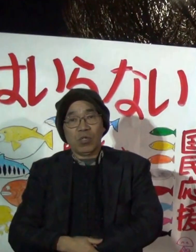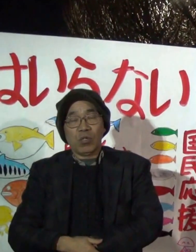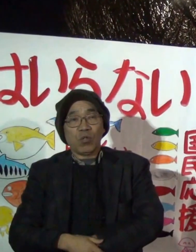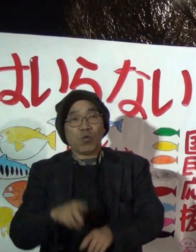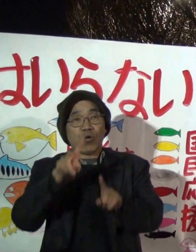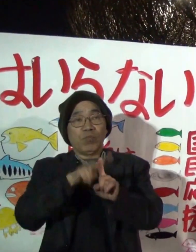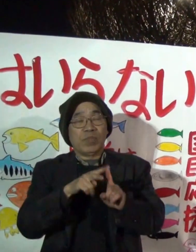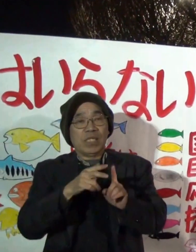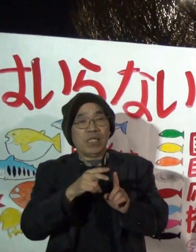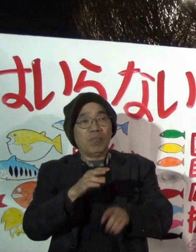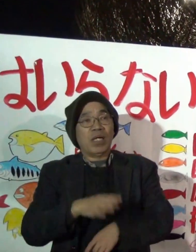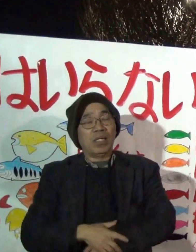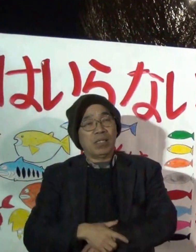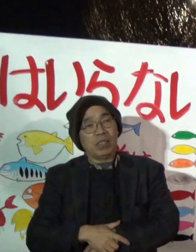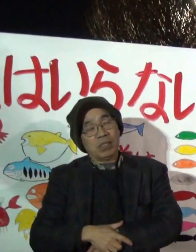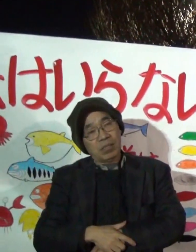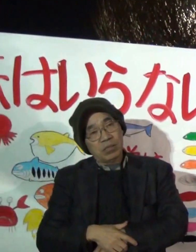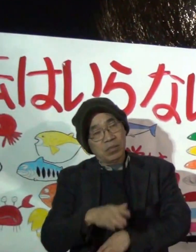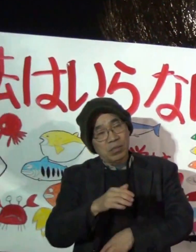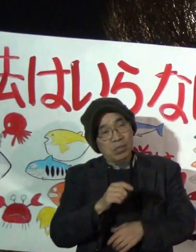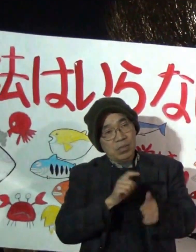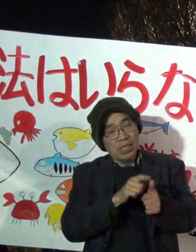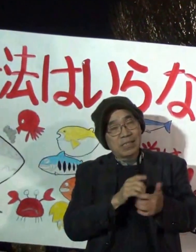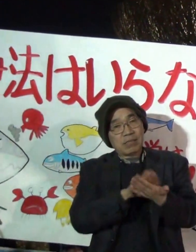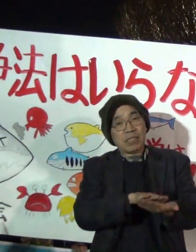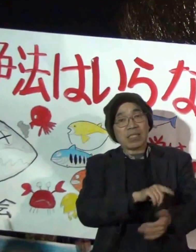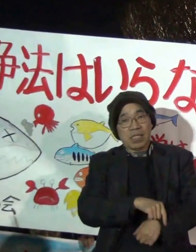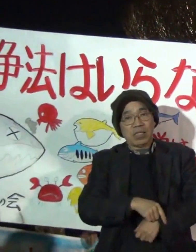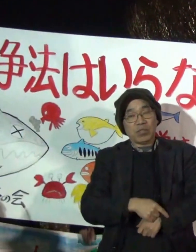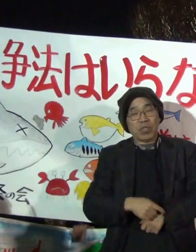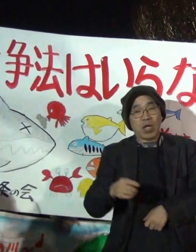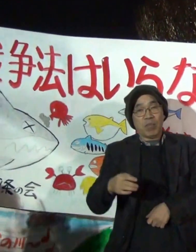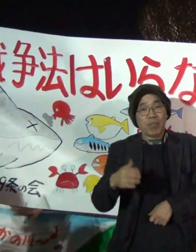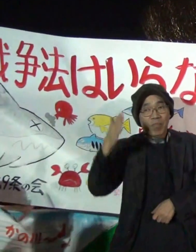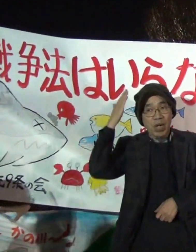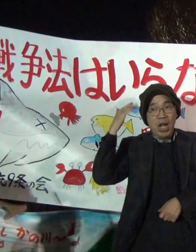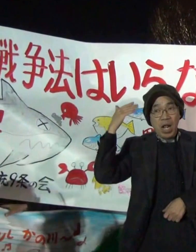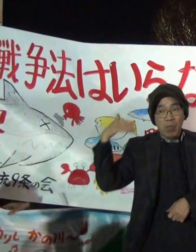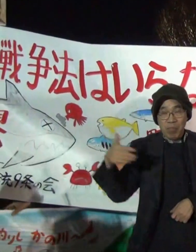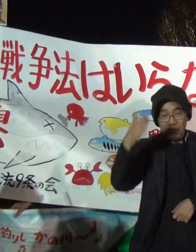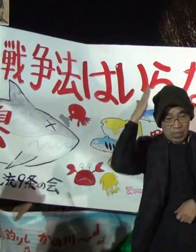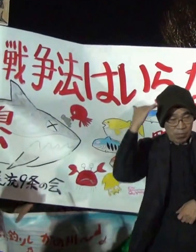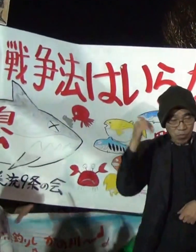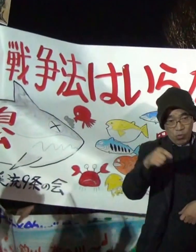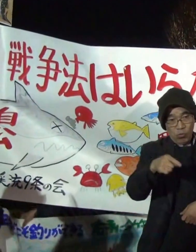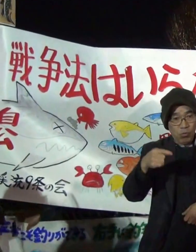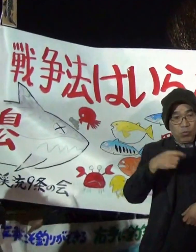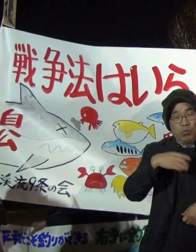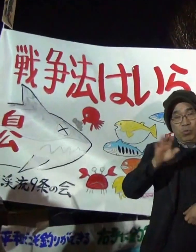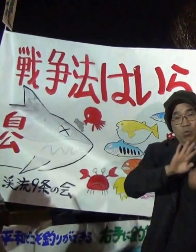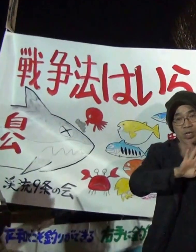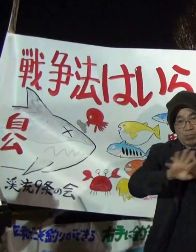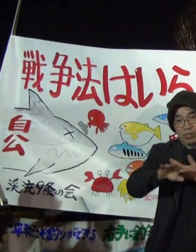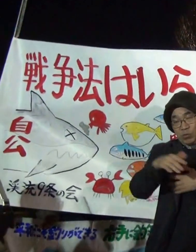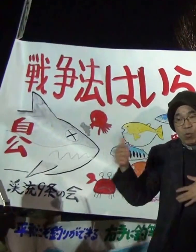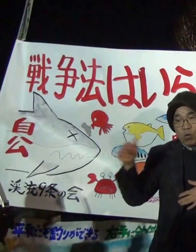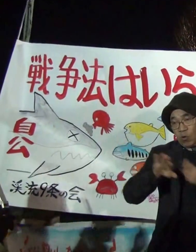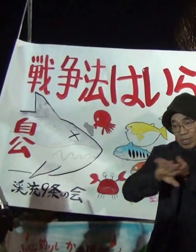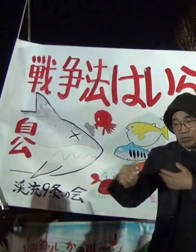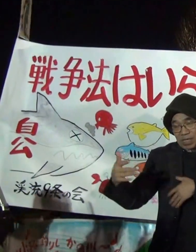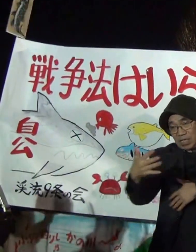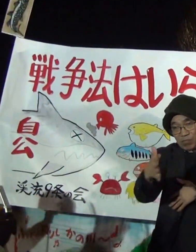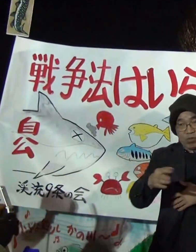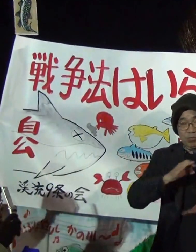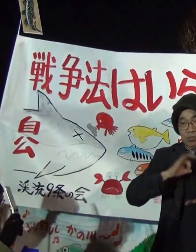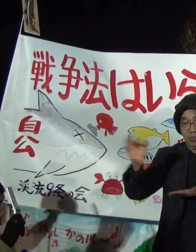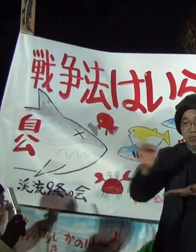そういうことが起きてからですね、マグロはもちろん他の魚もほとんど売れなくなった。で当時の築地町の市場